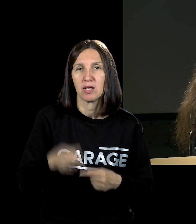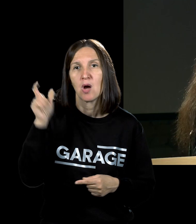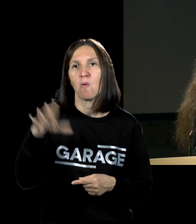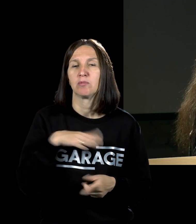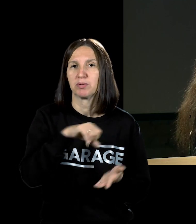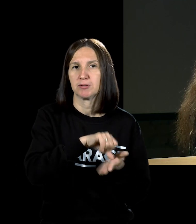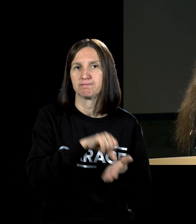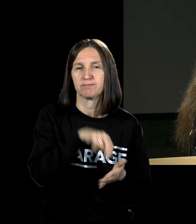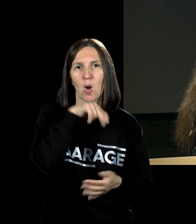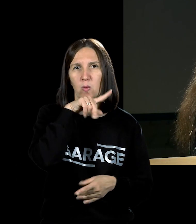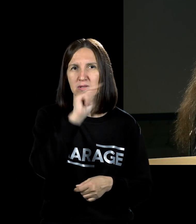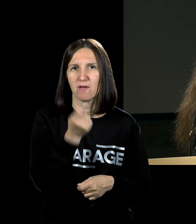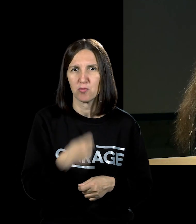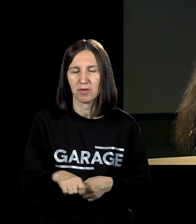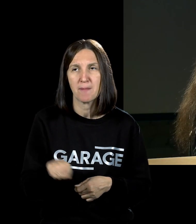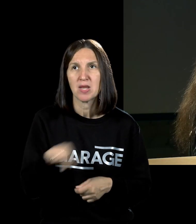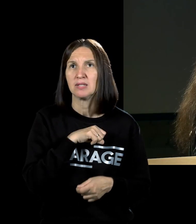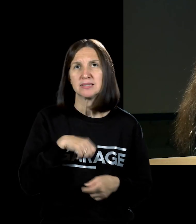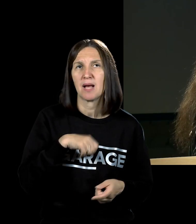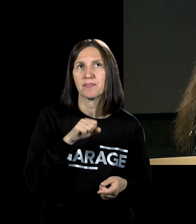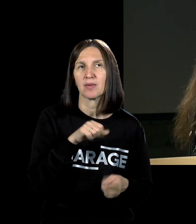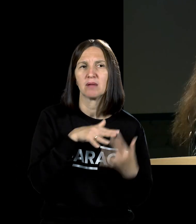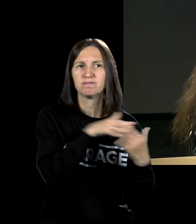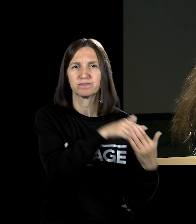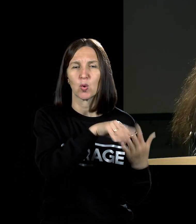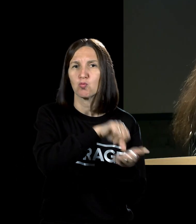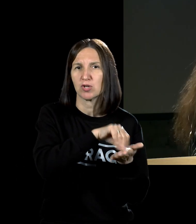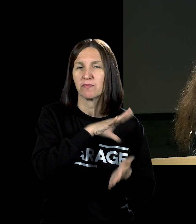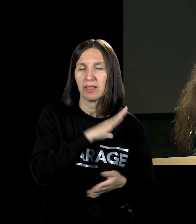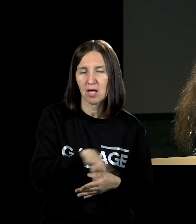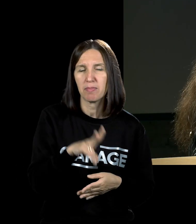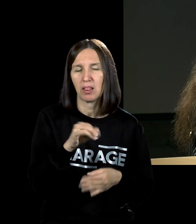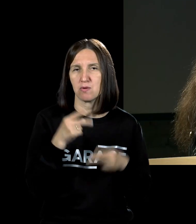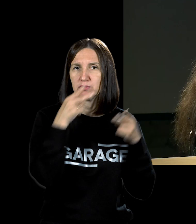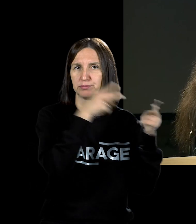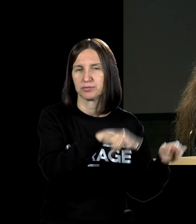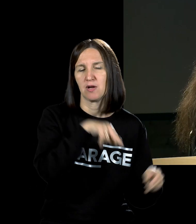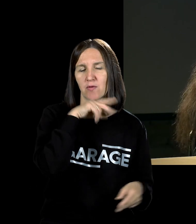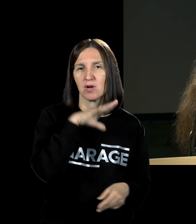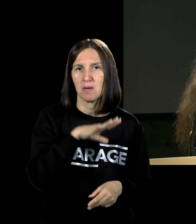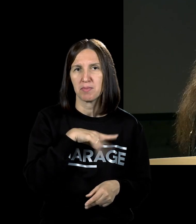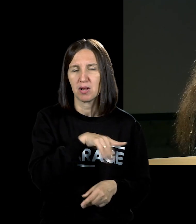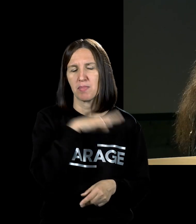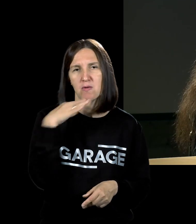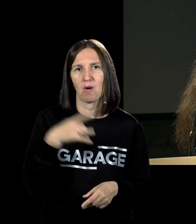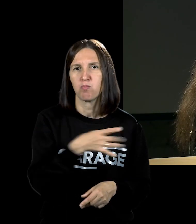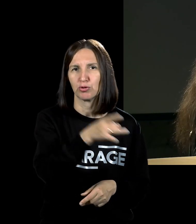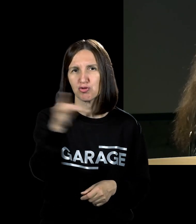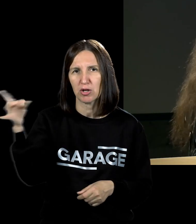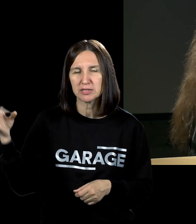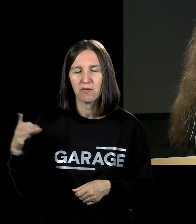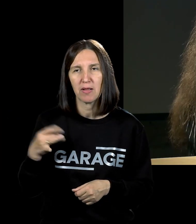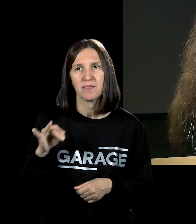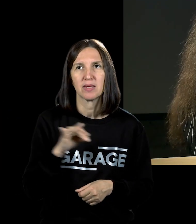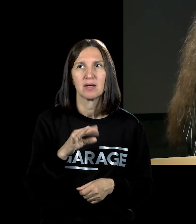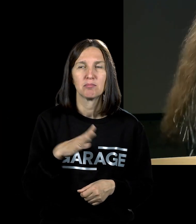был на Корейской войне. И даже если он не участвовал в боевых действиях, он достаточно много путешествовал, и просто